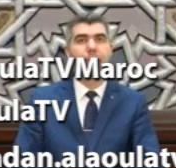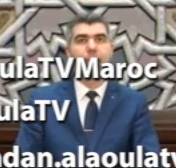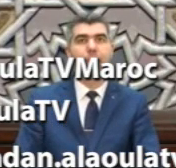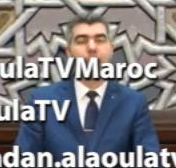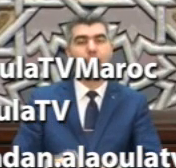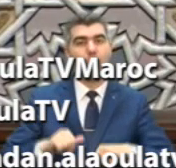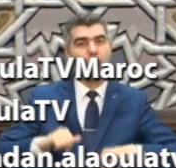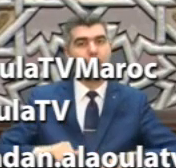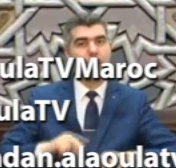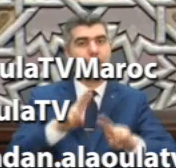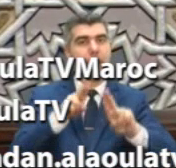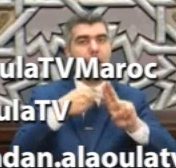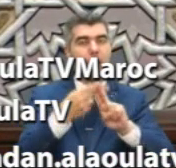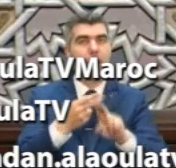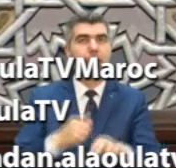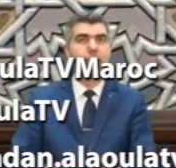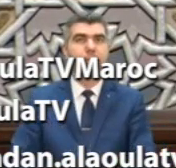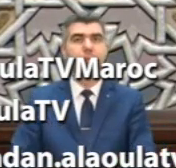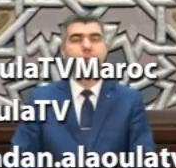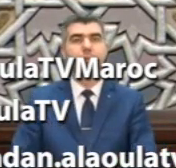سيد الوزير.